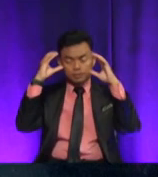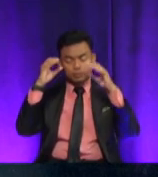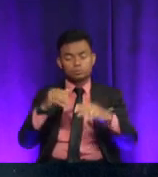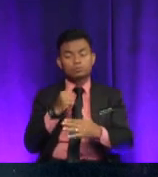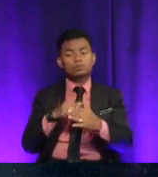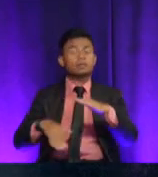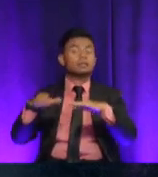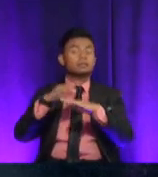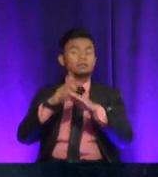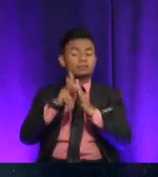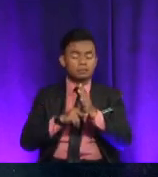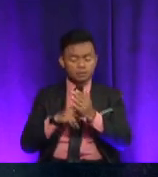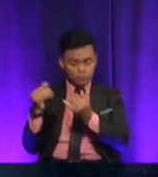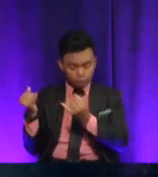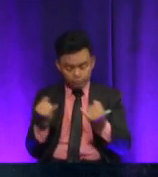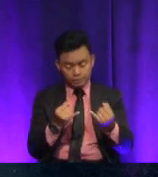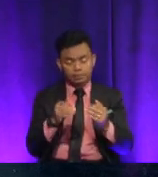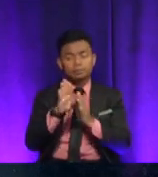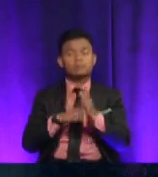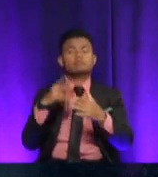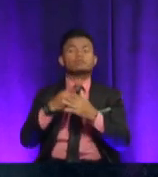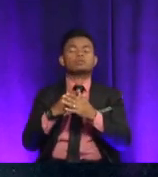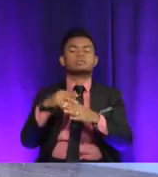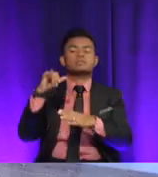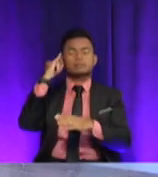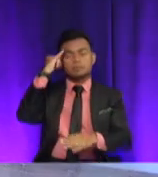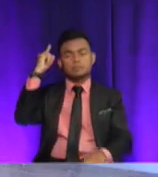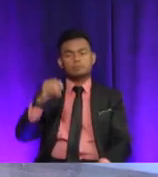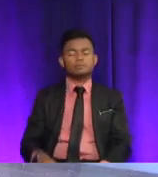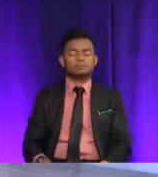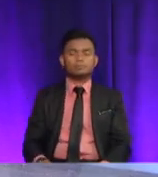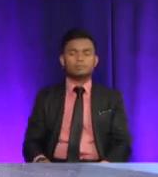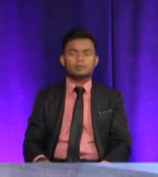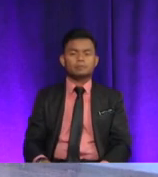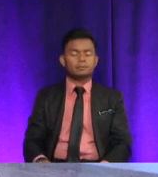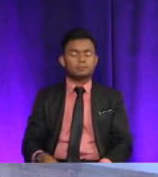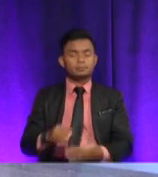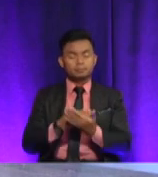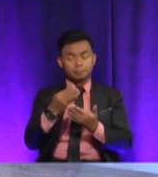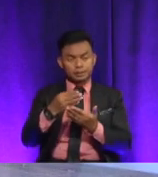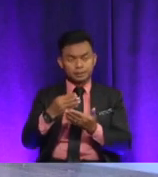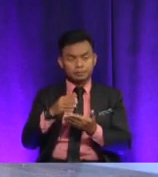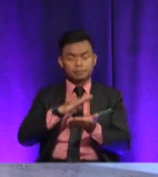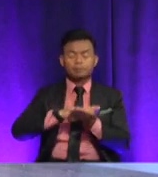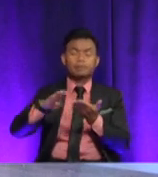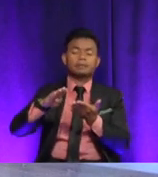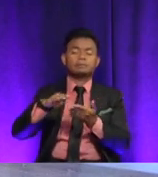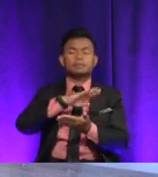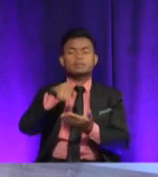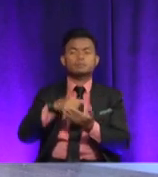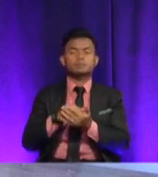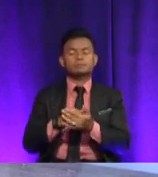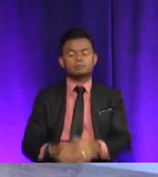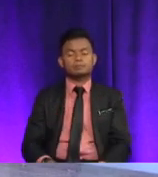ilmu pada hari ini dengan tajuk kita yaitu Syair Bidasari manfaat kepada semua murid-murid yang menonton Terima kasih juga